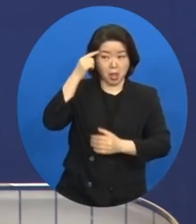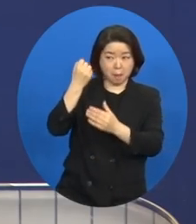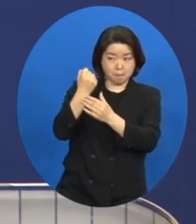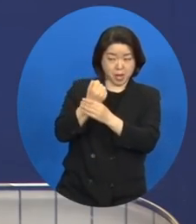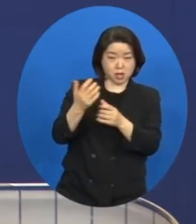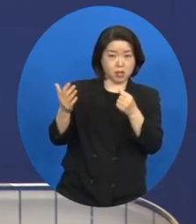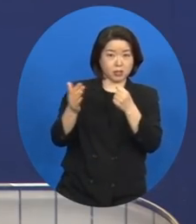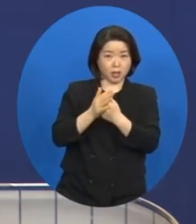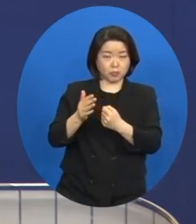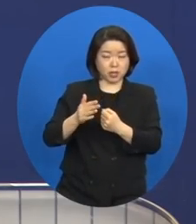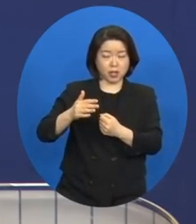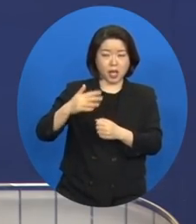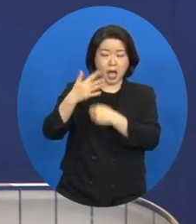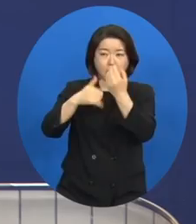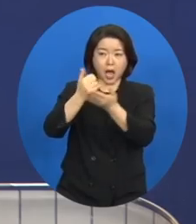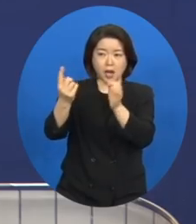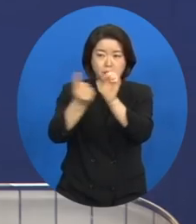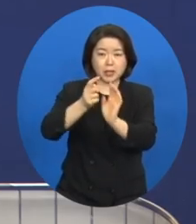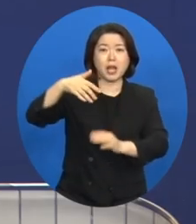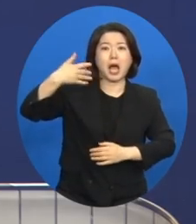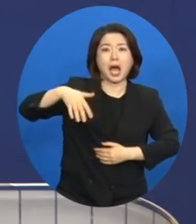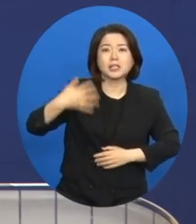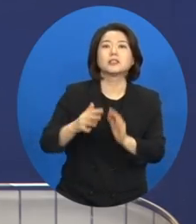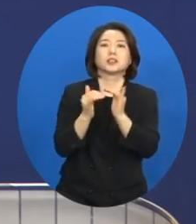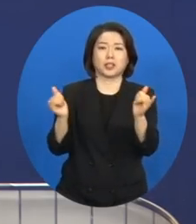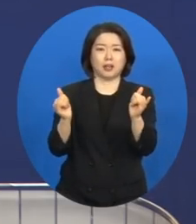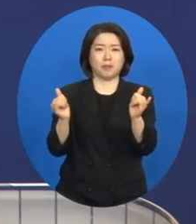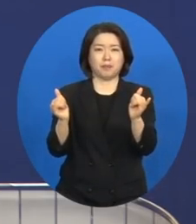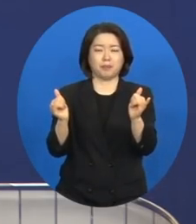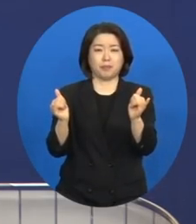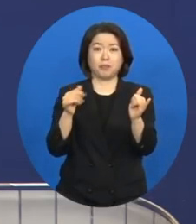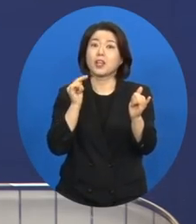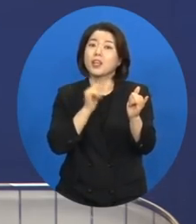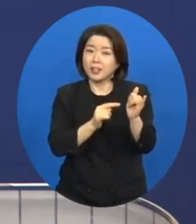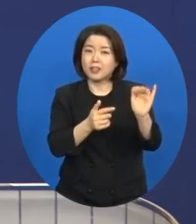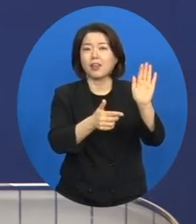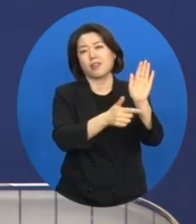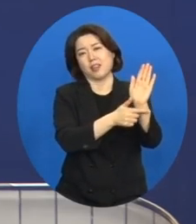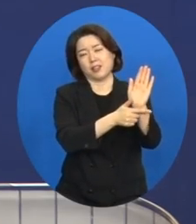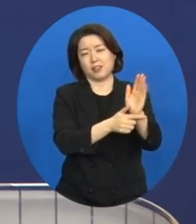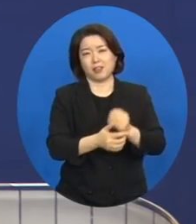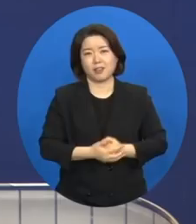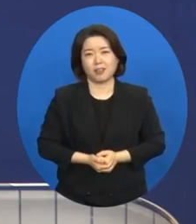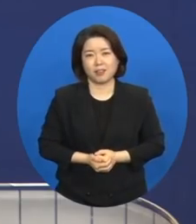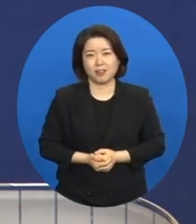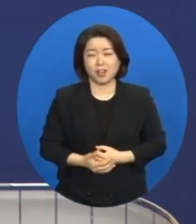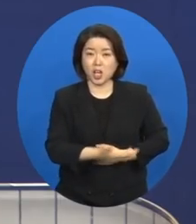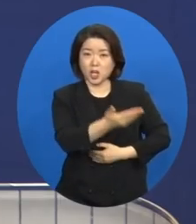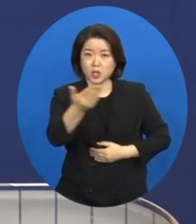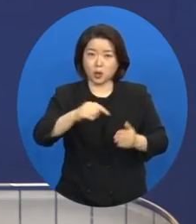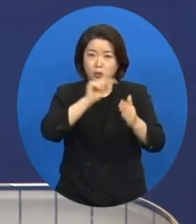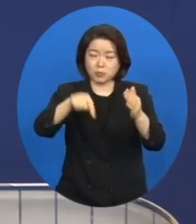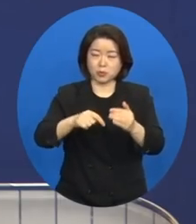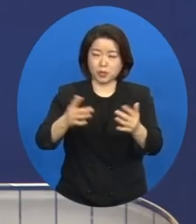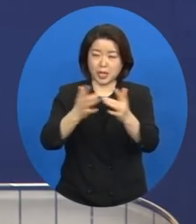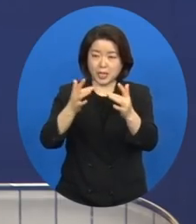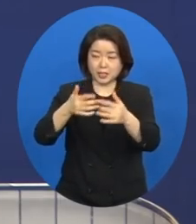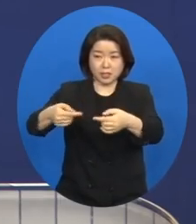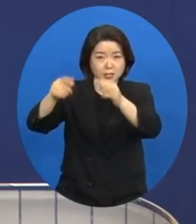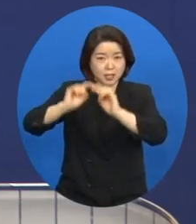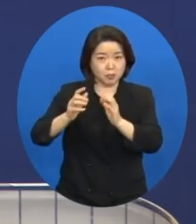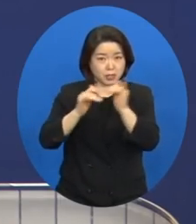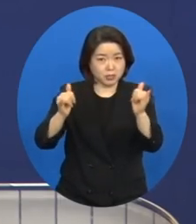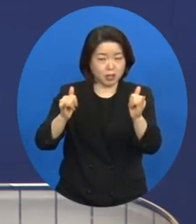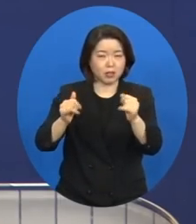아직 하나님을 만나지 못한 사람, 이 사람이 나다나엘입니다. 여러분들 중에 오늘 또한 온라인으로 참여하신 분들 중에서